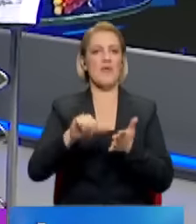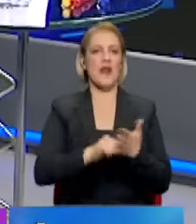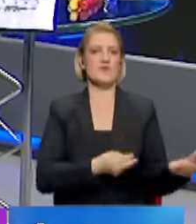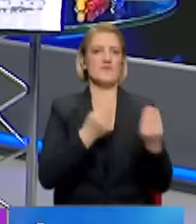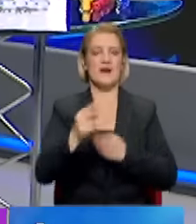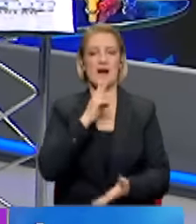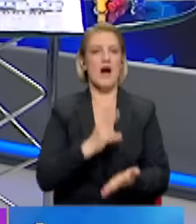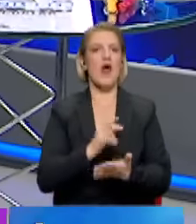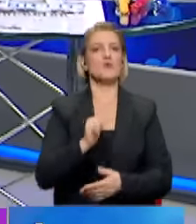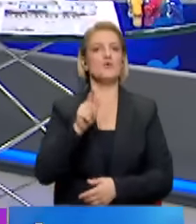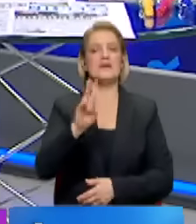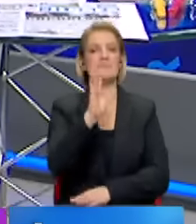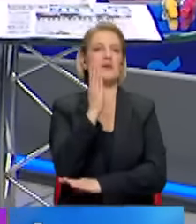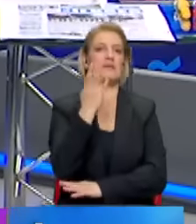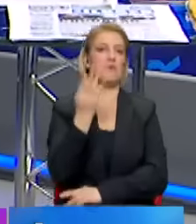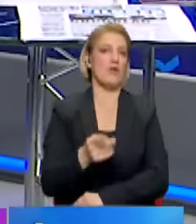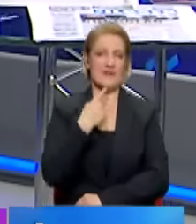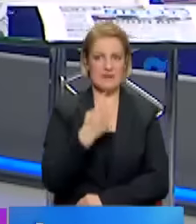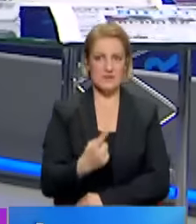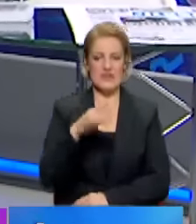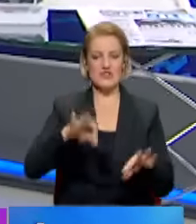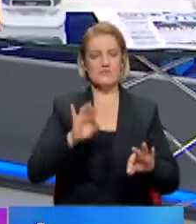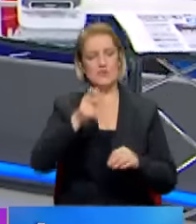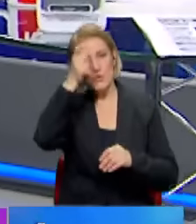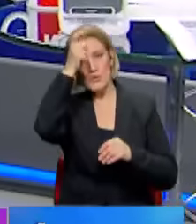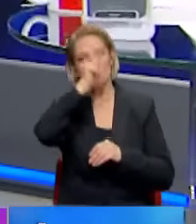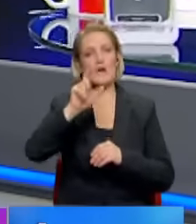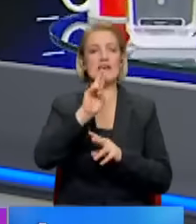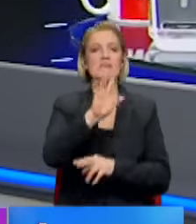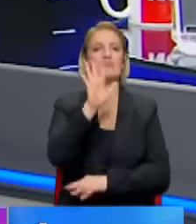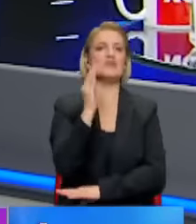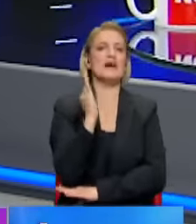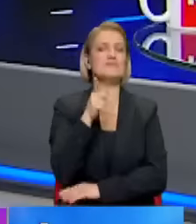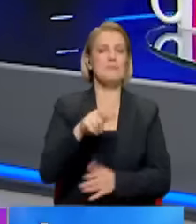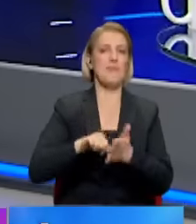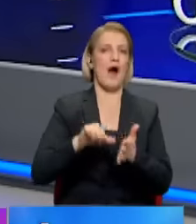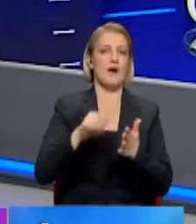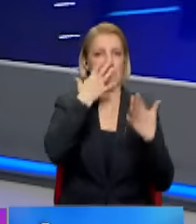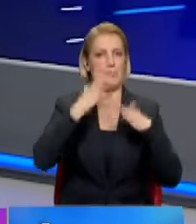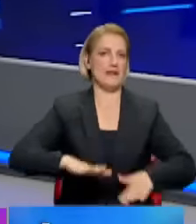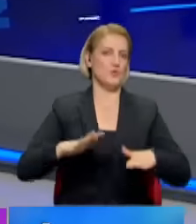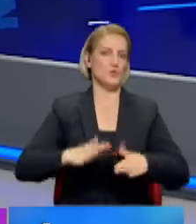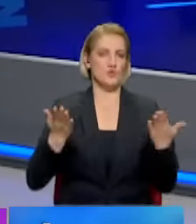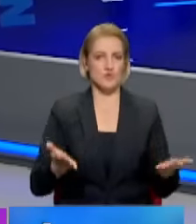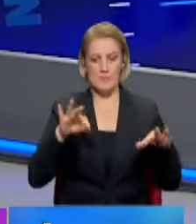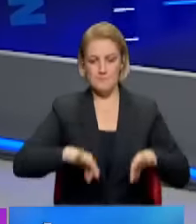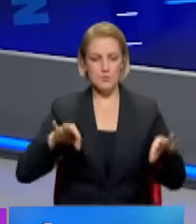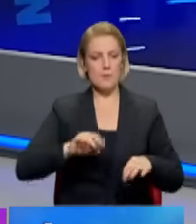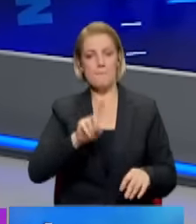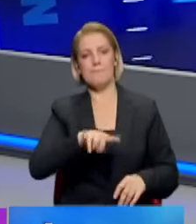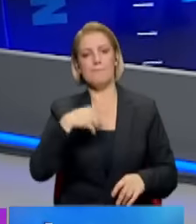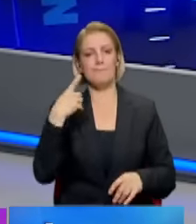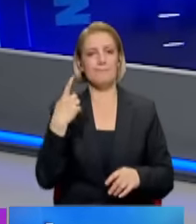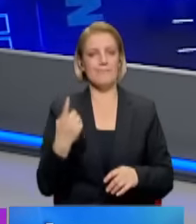vermişti. Karar günü 25 Kasım olacak demişti. Şimdi tüm Türkiye 25 Kasım tarihini bekliyoruz. Bugün bir